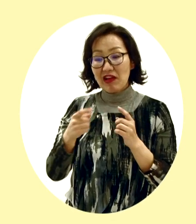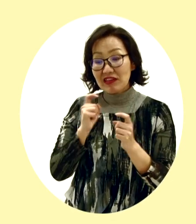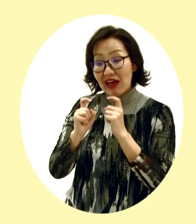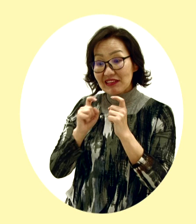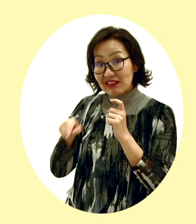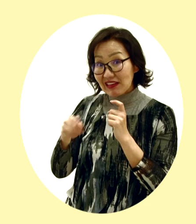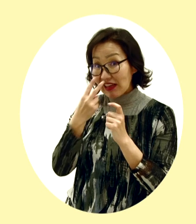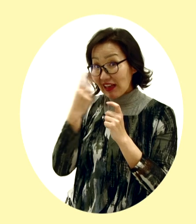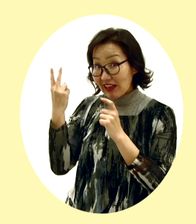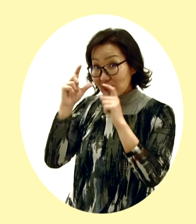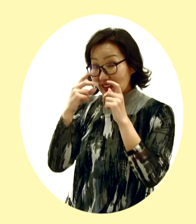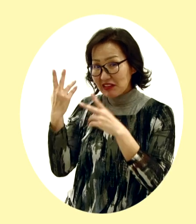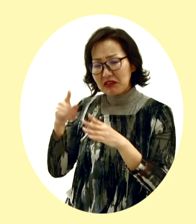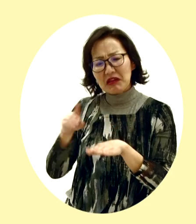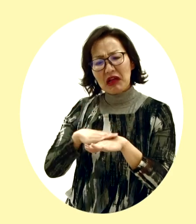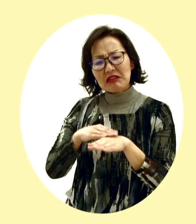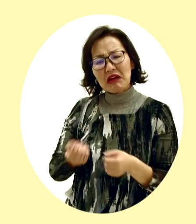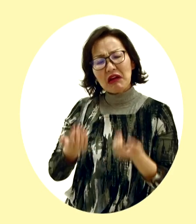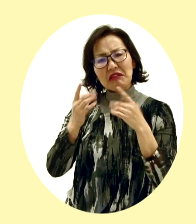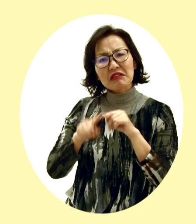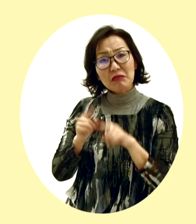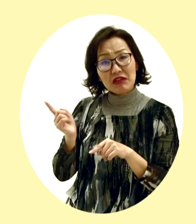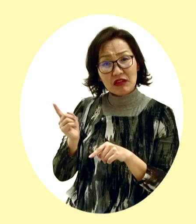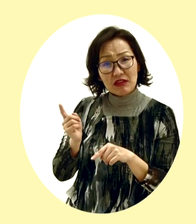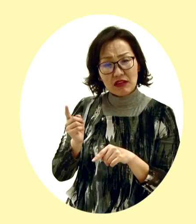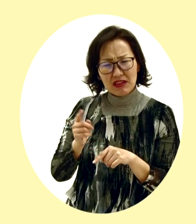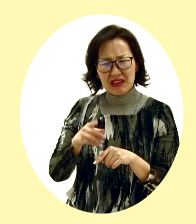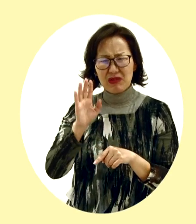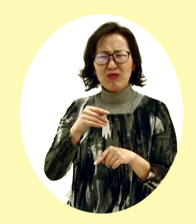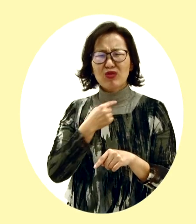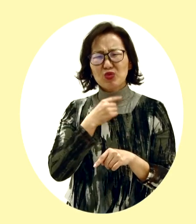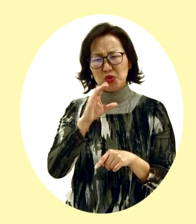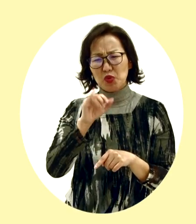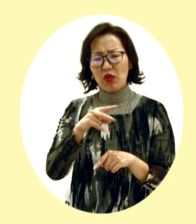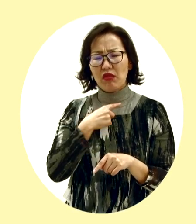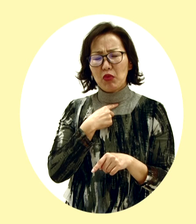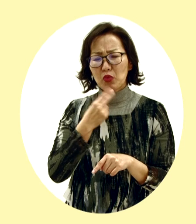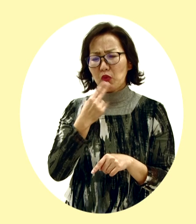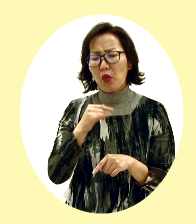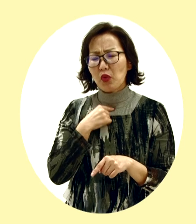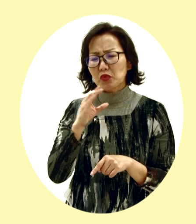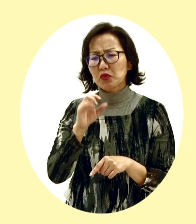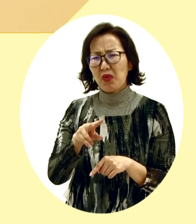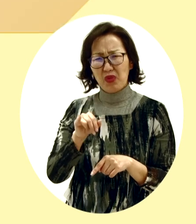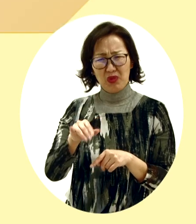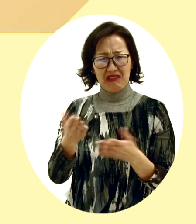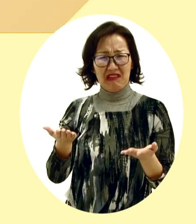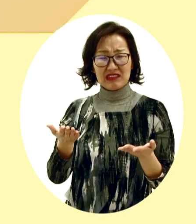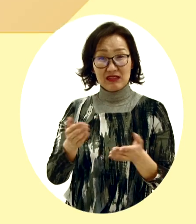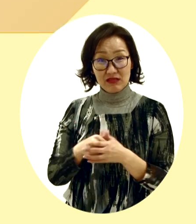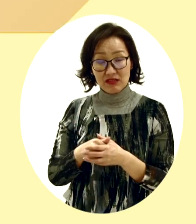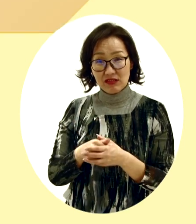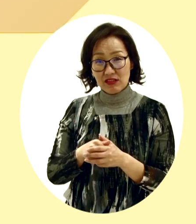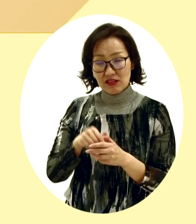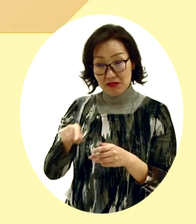яриаг бүгдээрээ харъя. Энэ сурагчийн хувьд ямар алдаа гаргав? Яасан сул дуутаа юм бэ гэж хоорондоо ярьж байна. Тэгэхээр бид